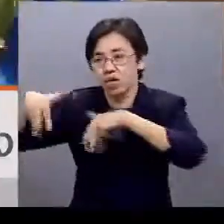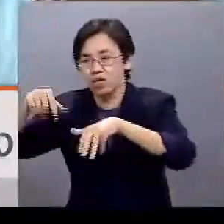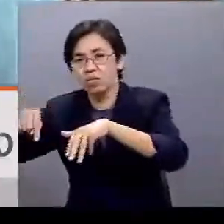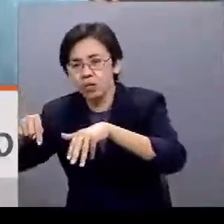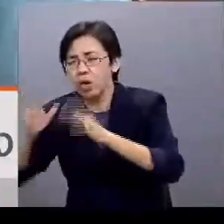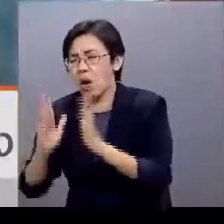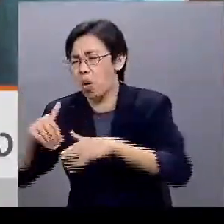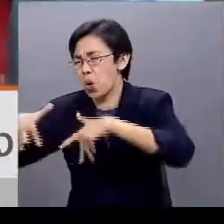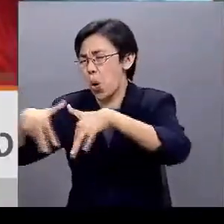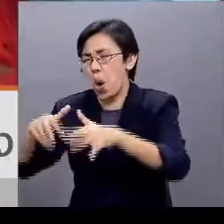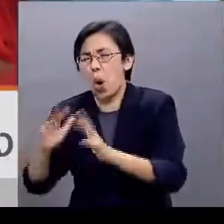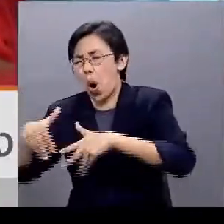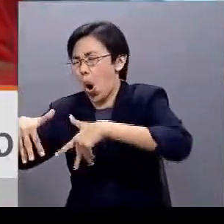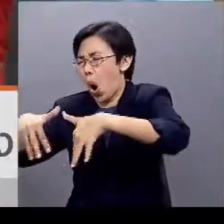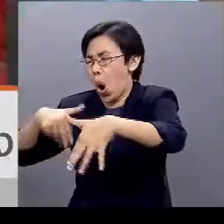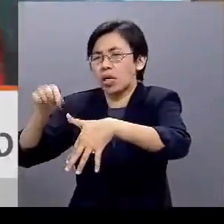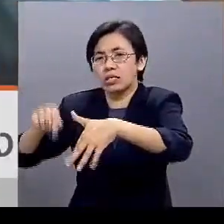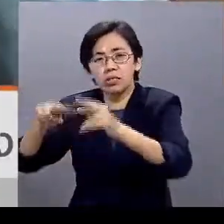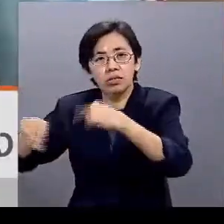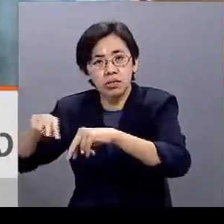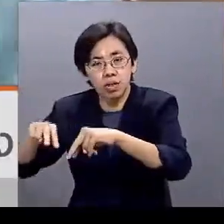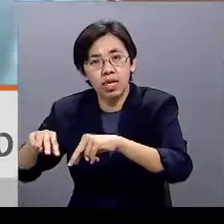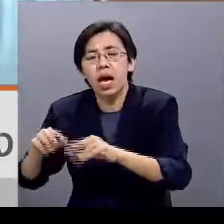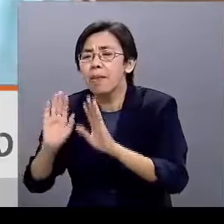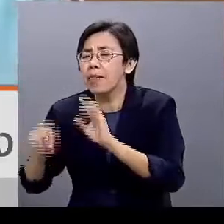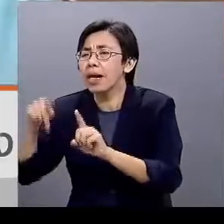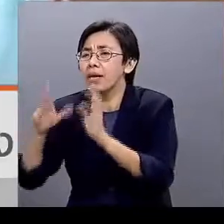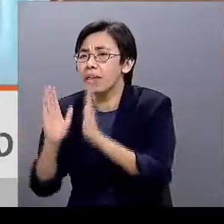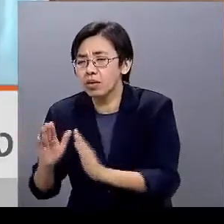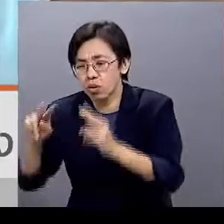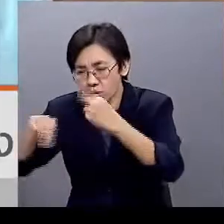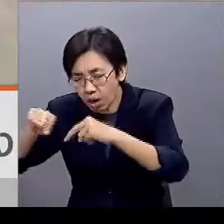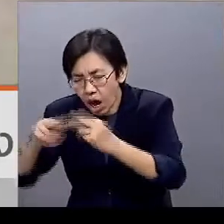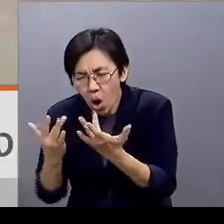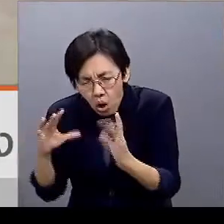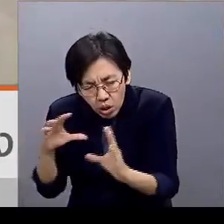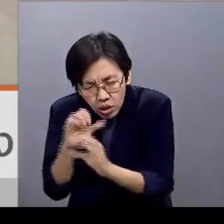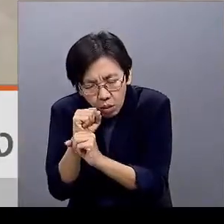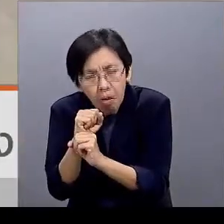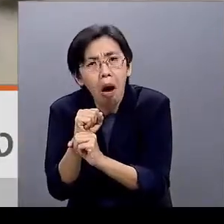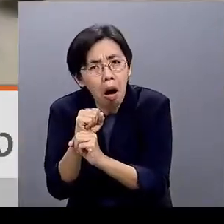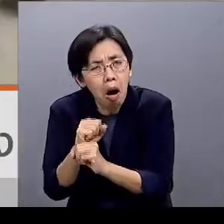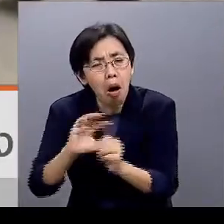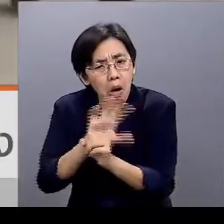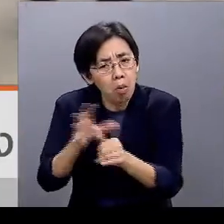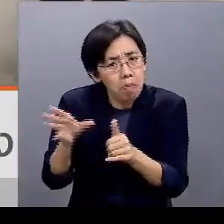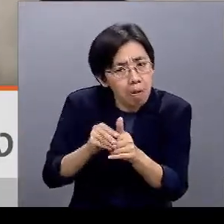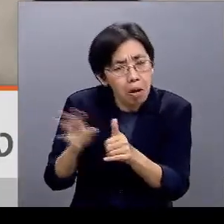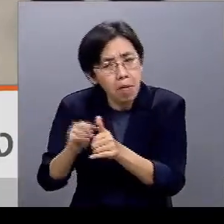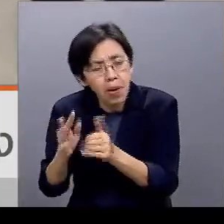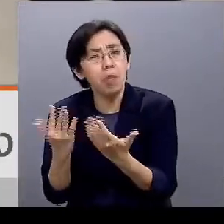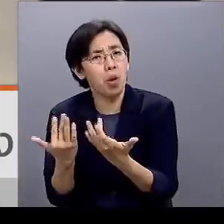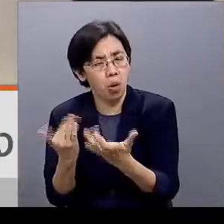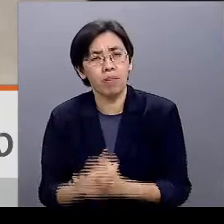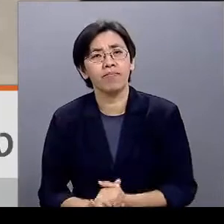แน่นล่าสุดก็เก็บตัวอย่างเพิ่มกว่า 1,000 คนคาดว่าจะรู้ผลตรวจในเร็วๆนี้ซึ่งหลังตรวจต่อเนื่องเจ้าหน้าที่พ